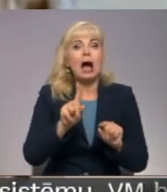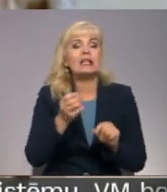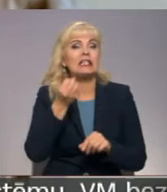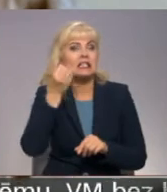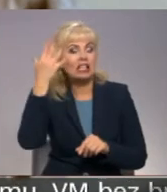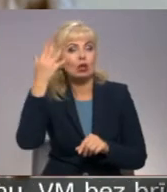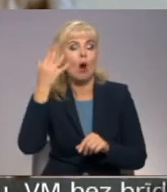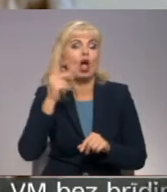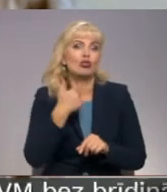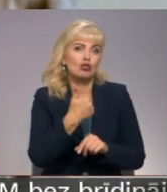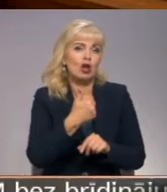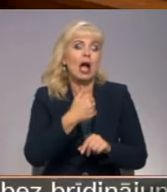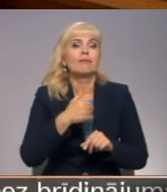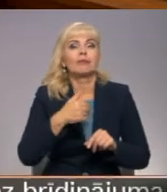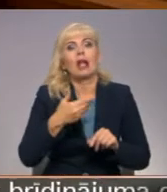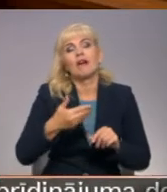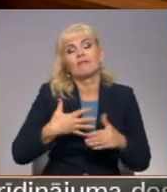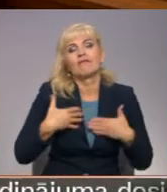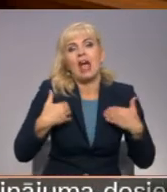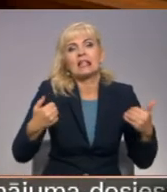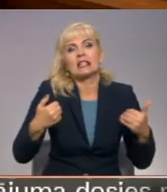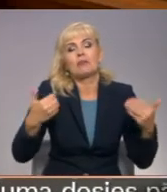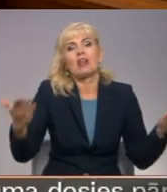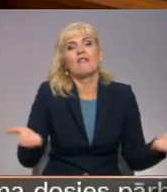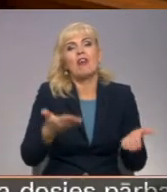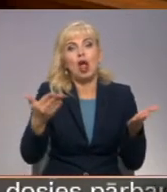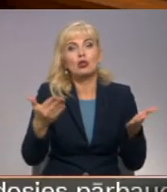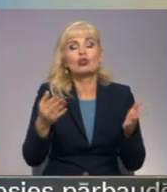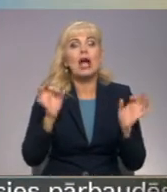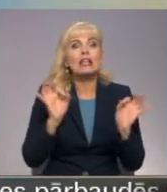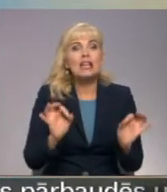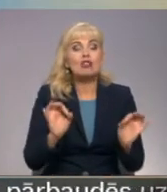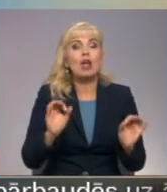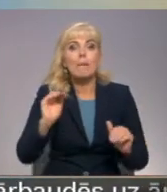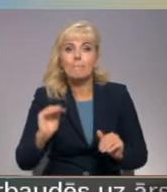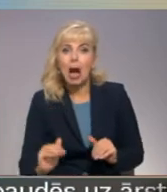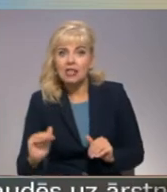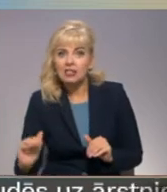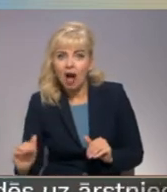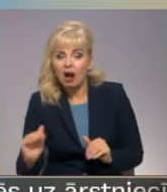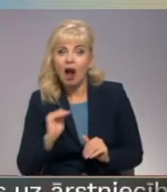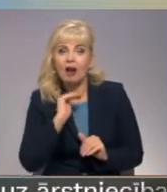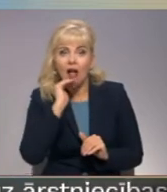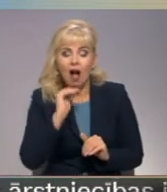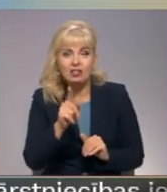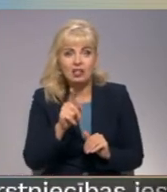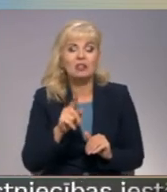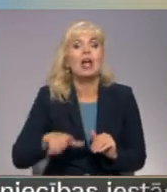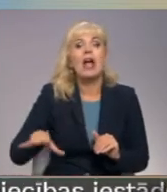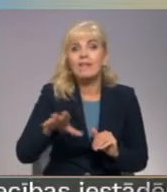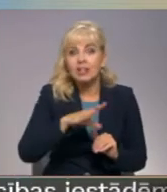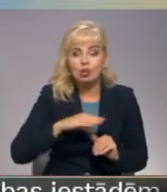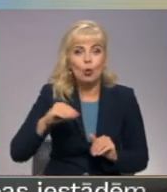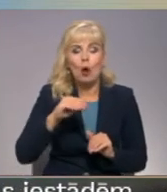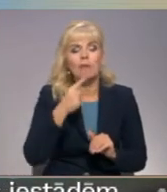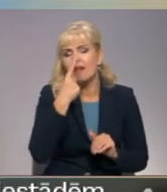izglītojošs raksturs un arī veselību veicinošs raksturs. Jo pirmais ir tas, ka tieši mazākās klasēs, kad visi bērni kopīgi, visa klase kopīgi,